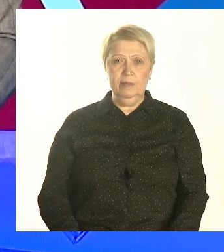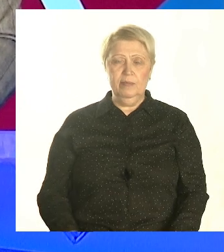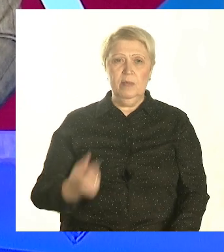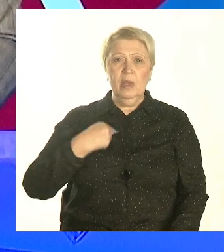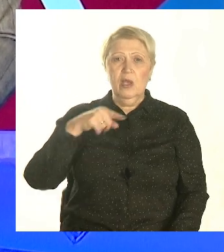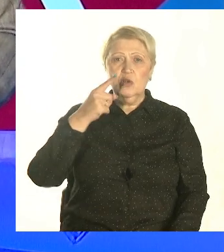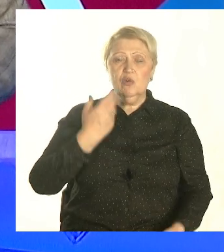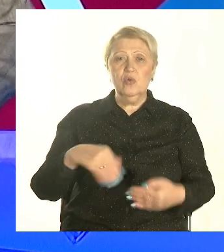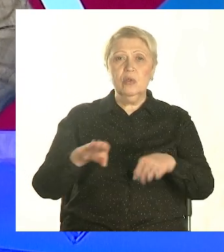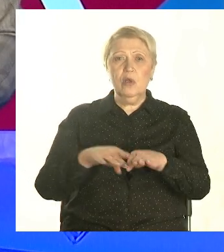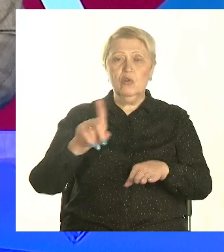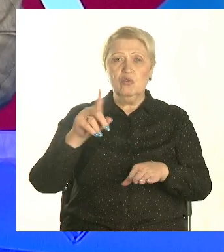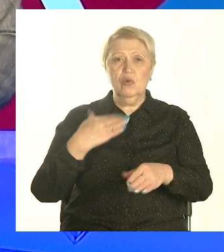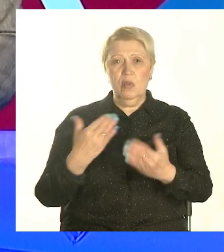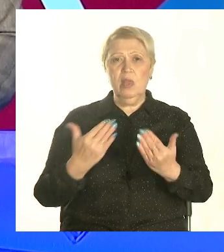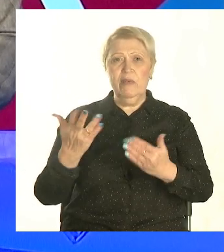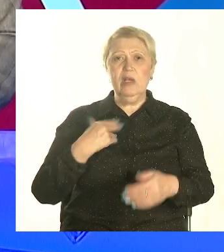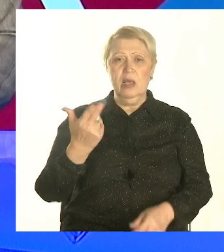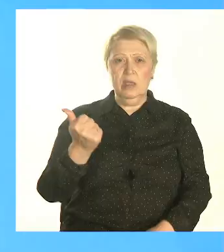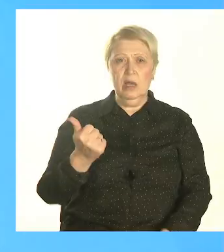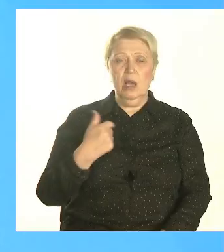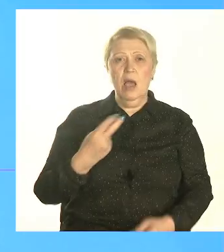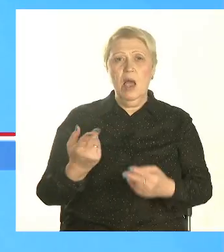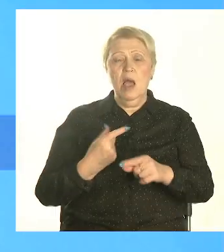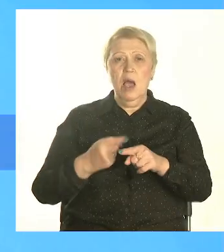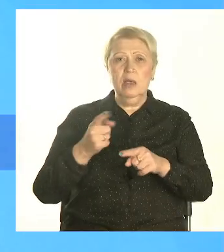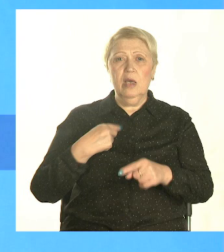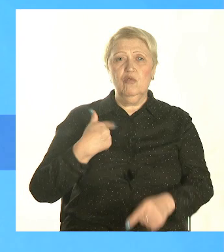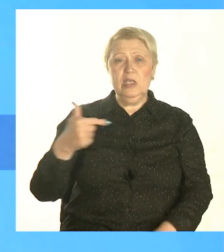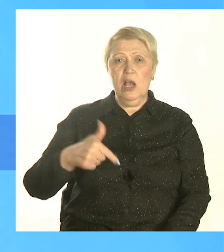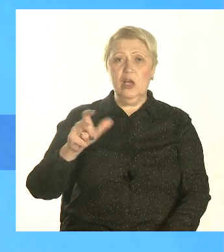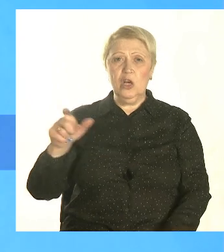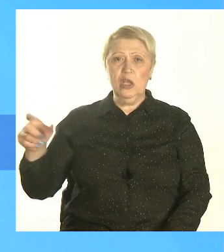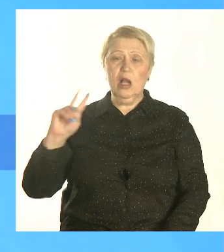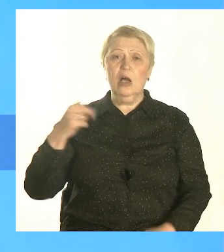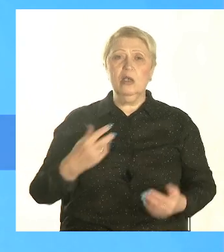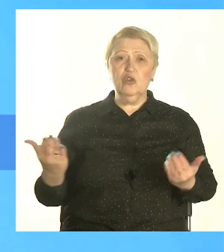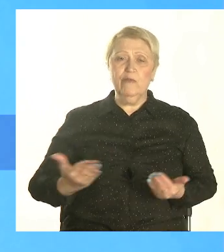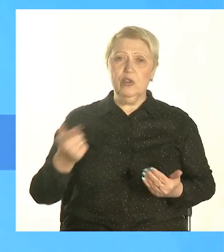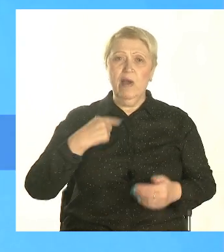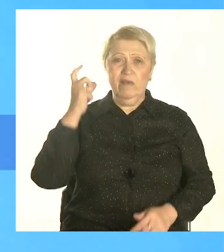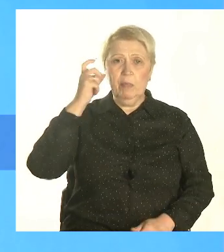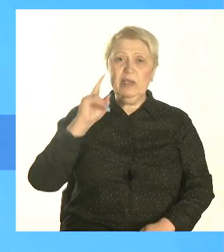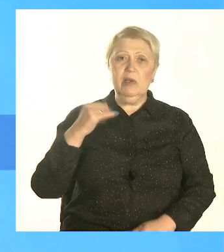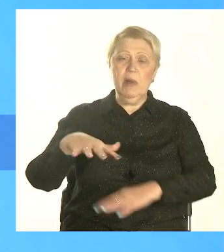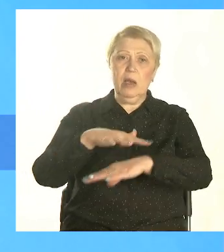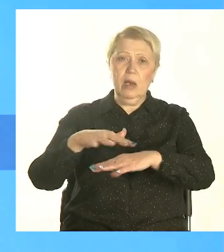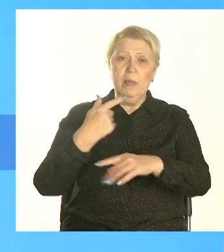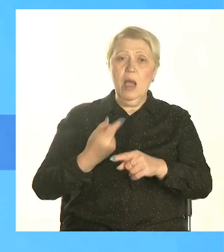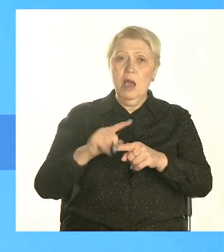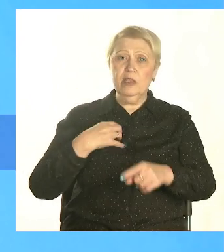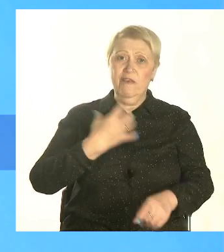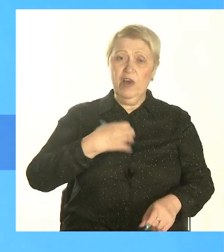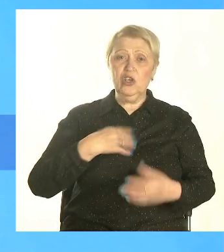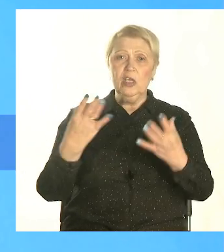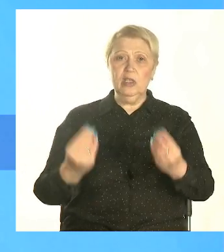так, что, наверное, да, для меня, как гражданина, как человека, который живет в Хабаровском крае, это важный день, потому что мы